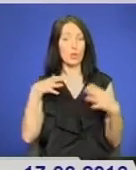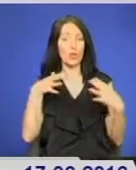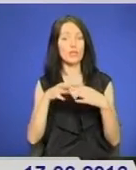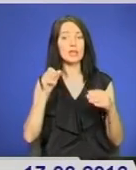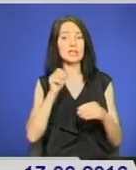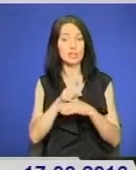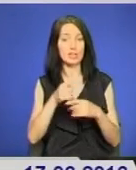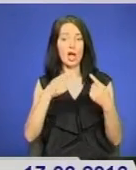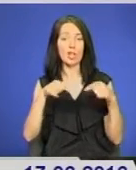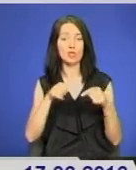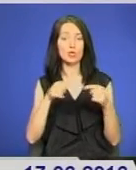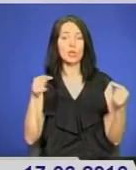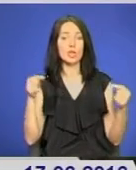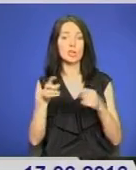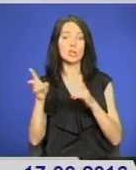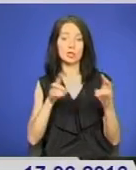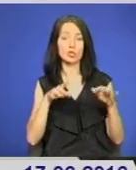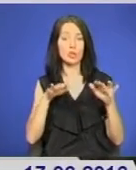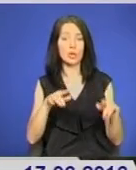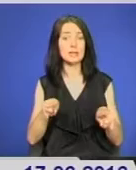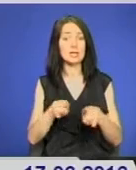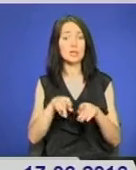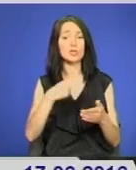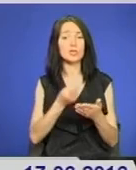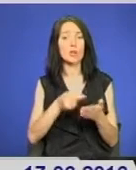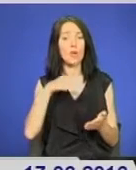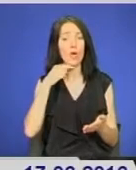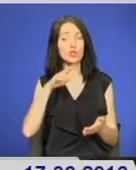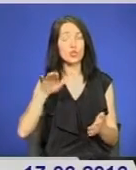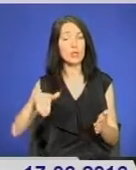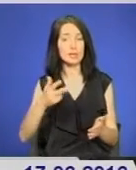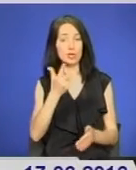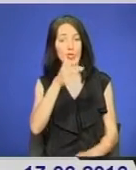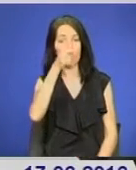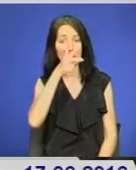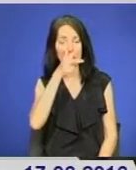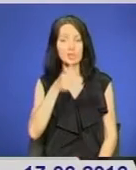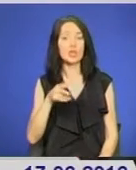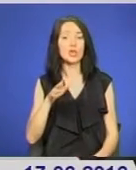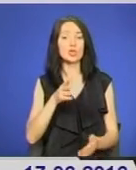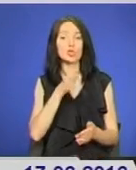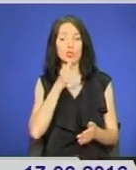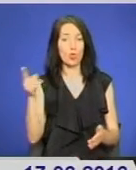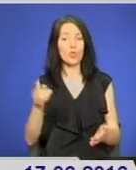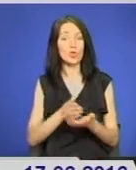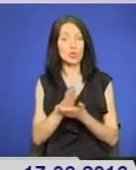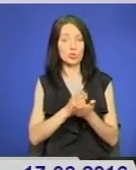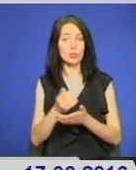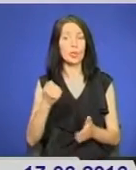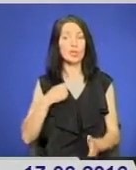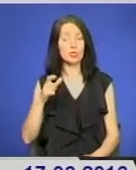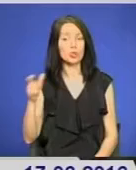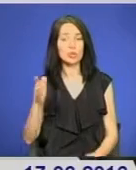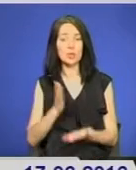операції. Також акцентую увагу, що після 3 місяців проходження строкової служби військовослужбовці